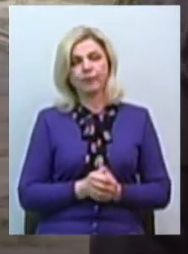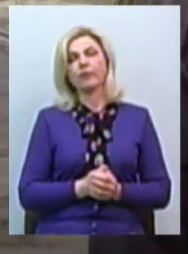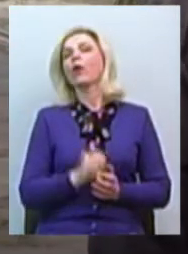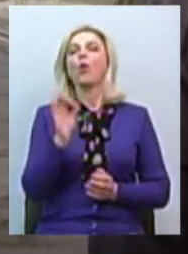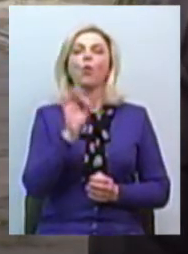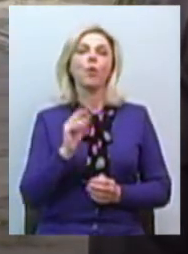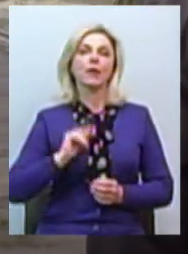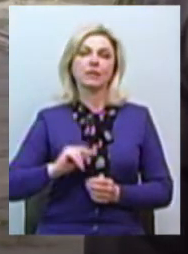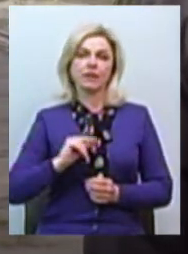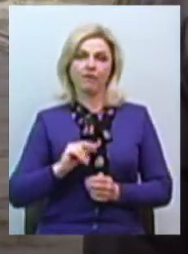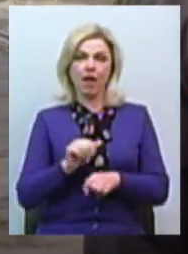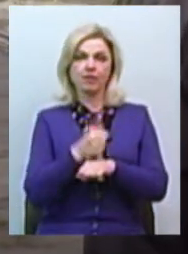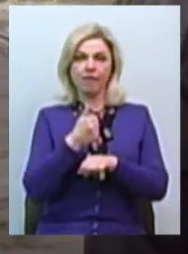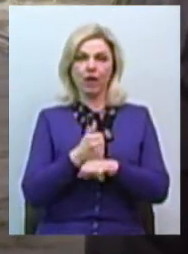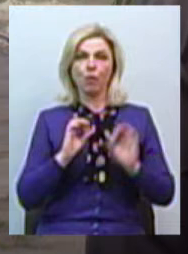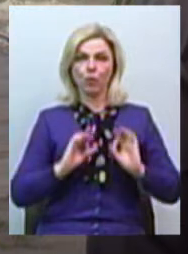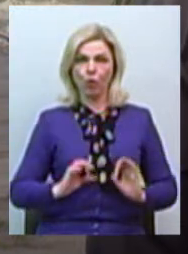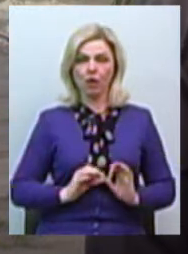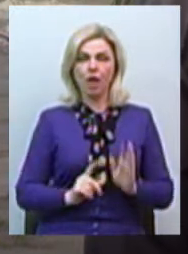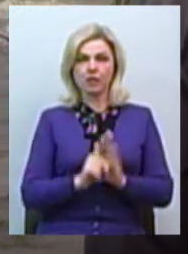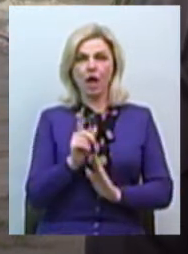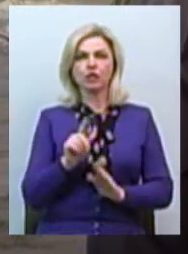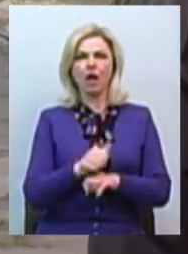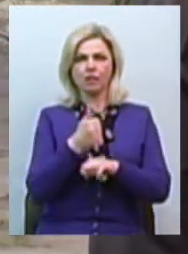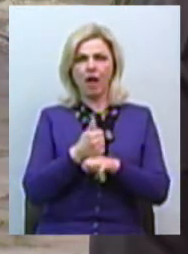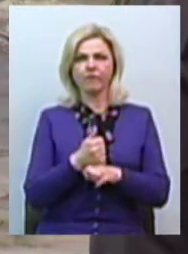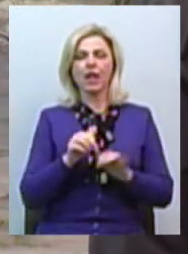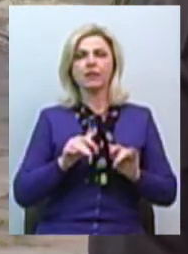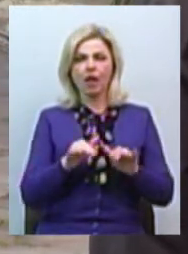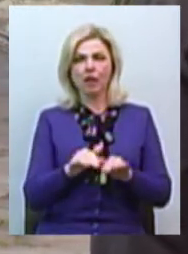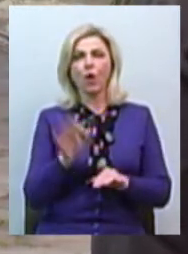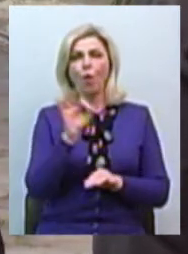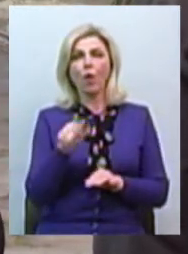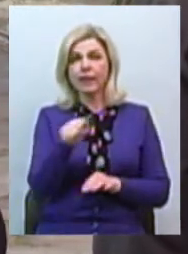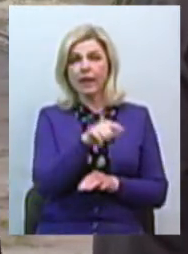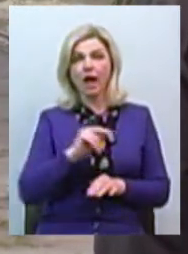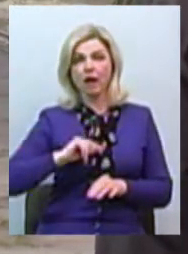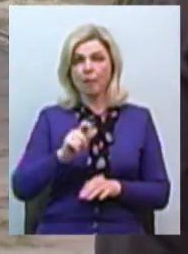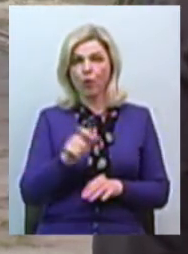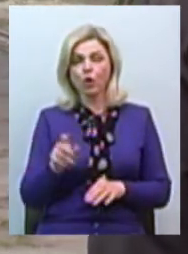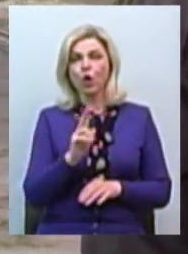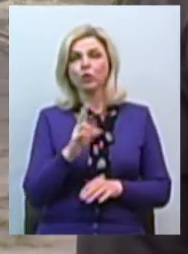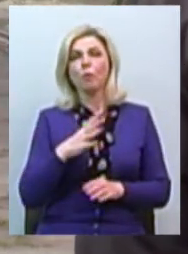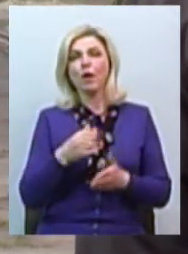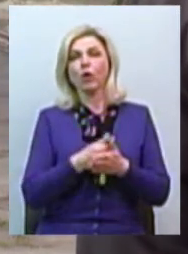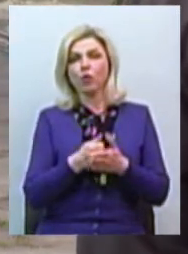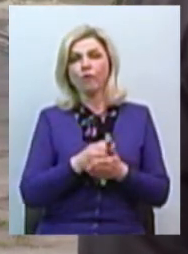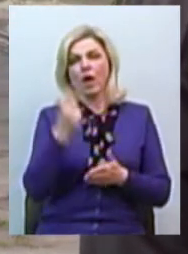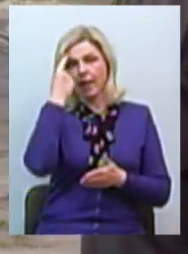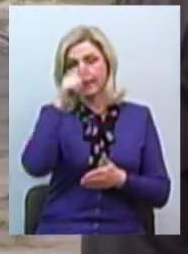прокуратури порушена кримінальна справа до тих працівників, які мають відношення до клопотання і ініціативи